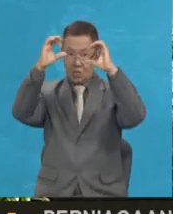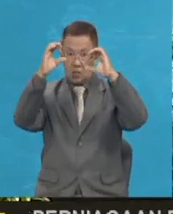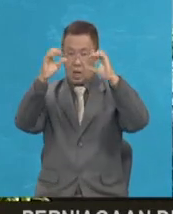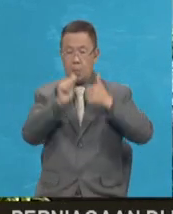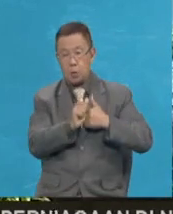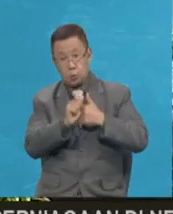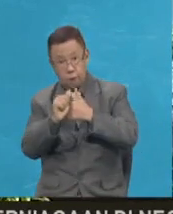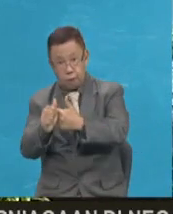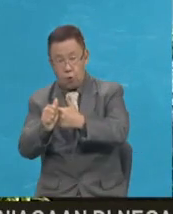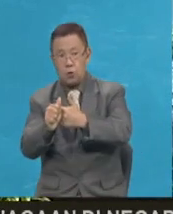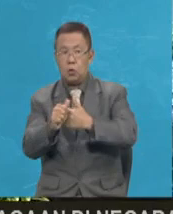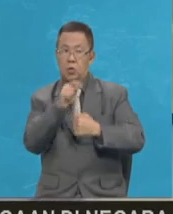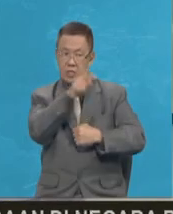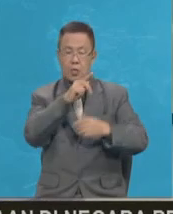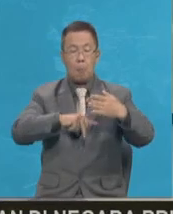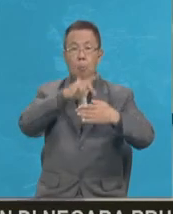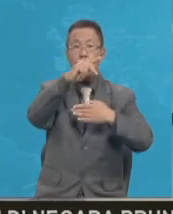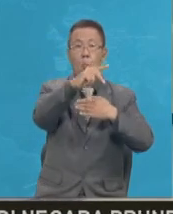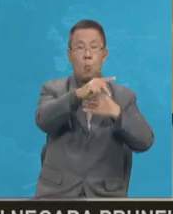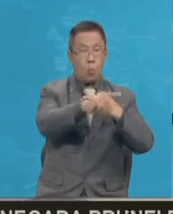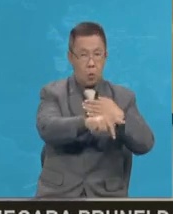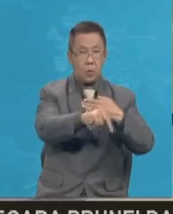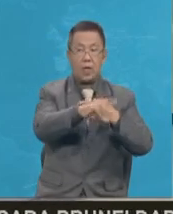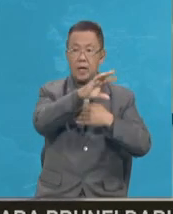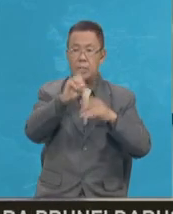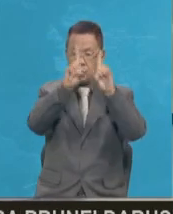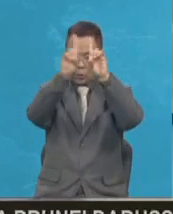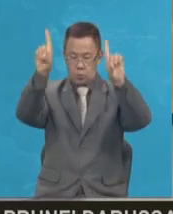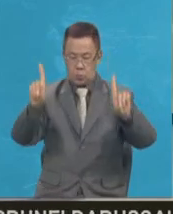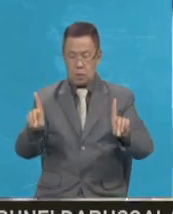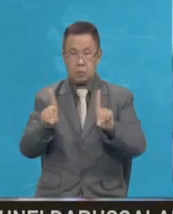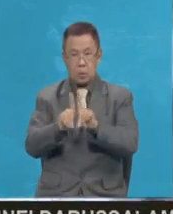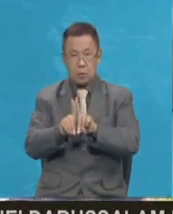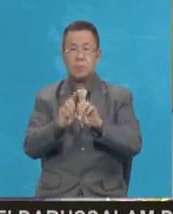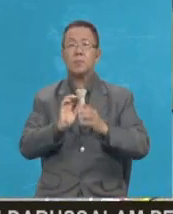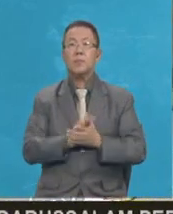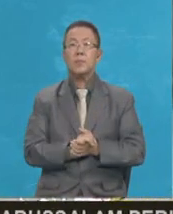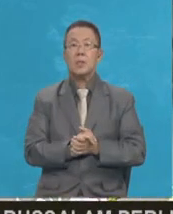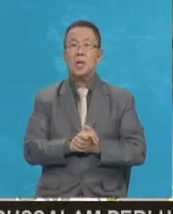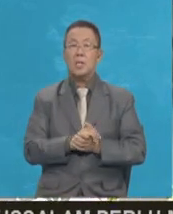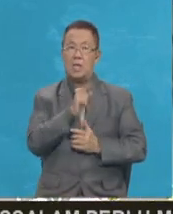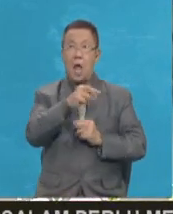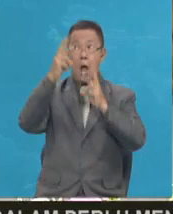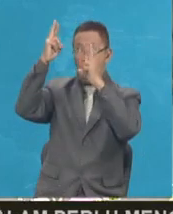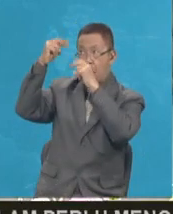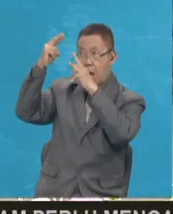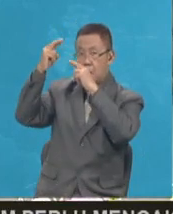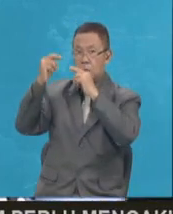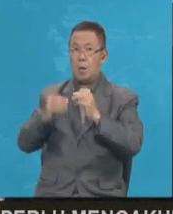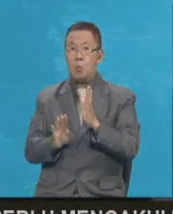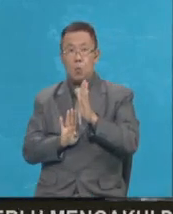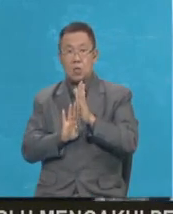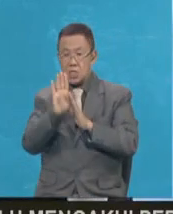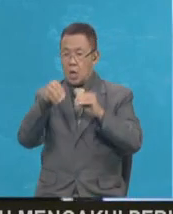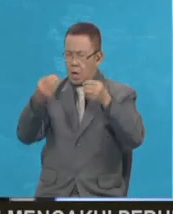akan mengikuti program Tejo pendidikan teknikal dan Diploma pendidikan teknik out Academy tidak diharapkan saja mampu melahirkan